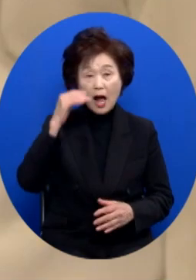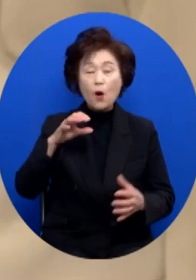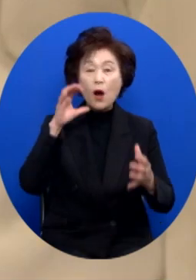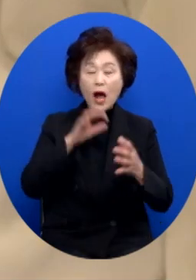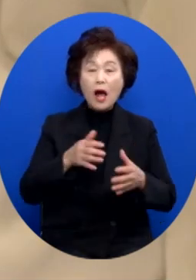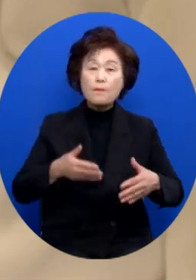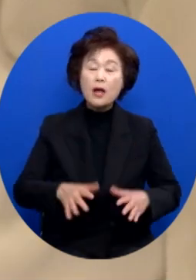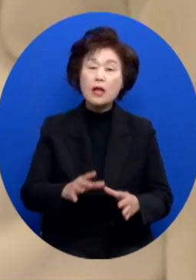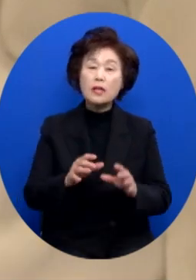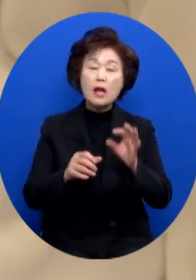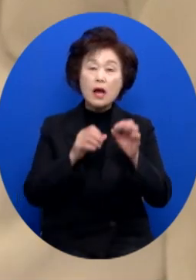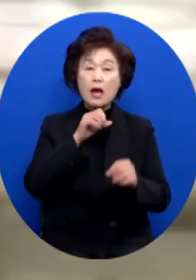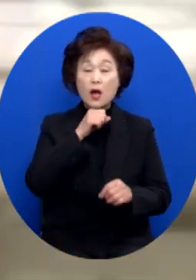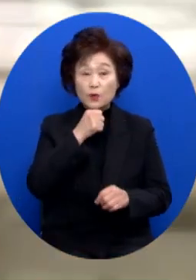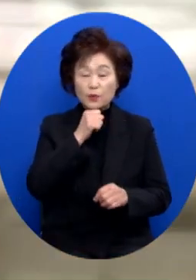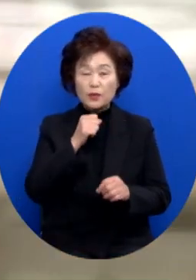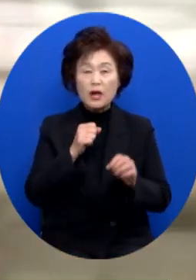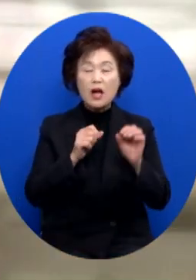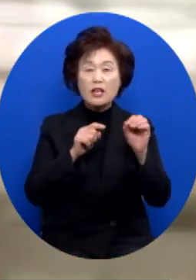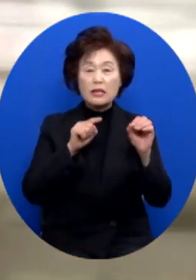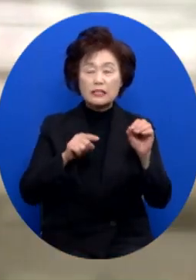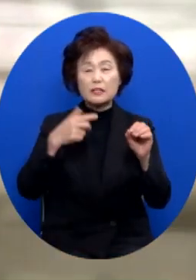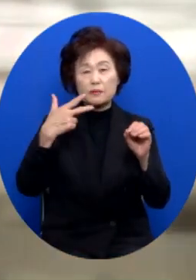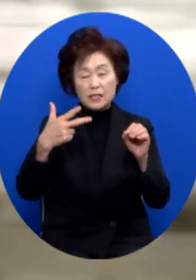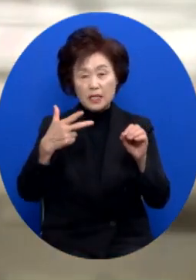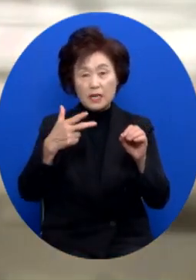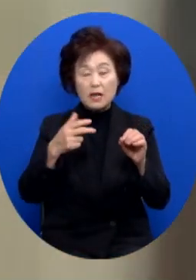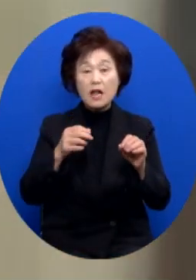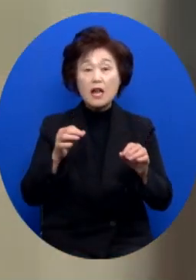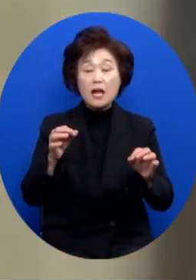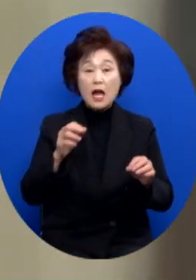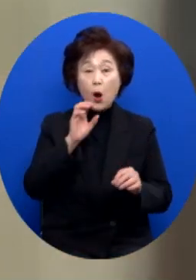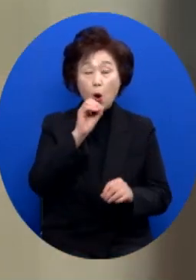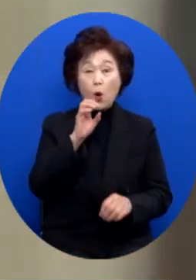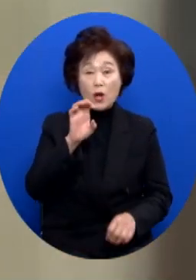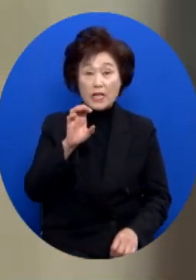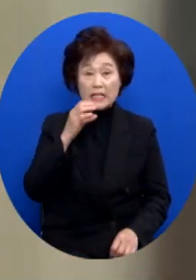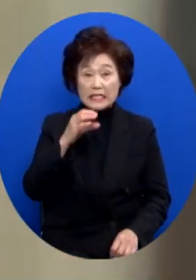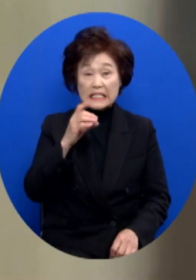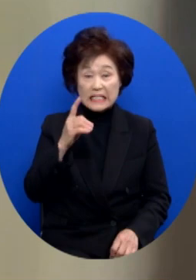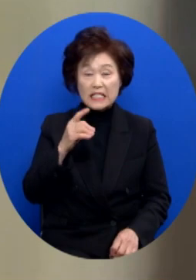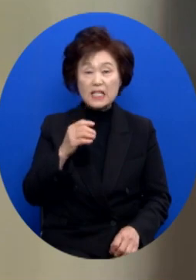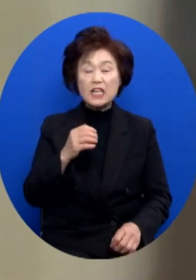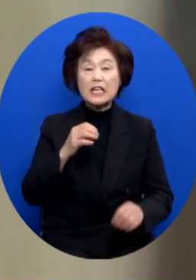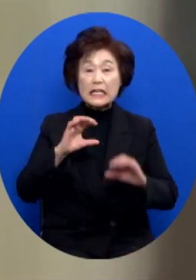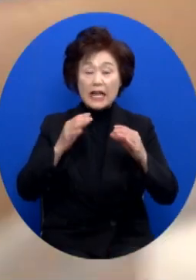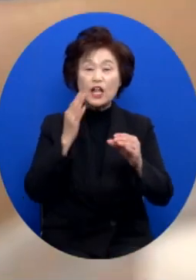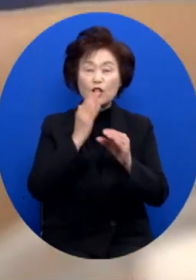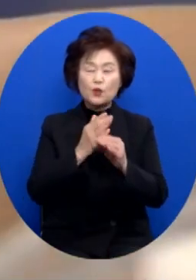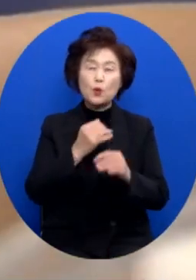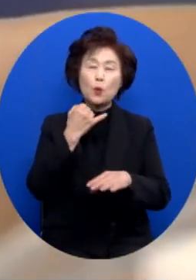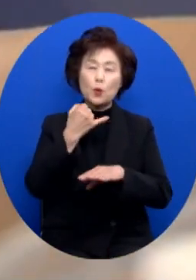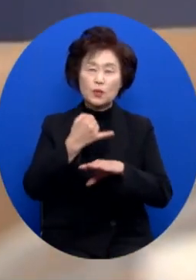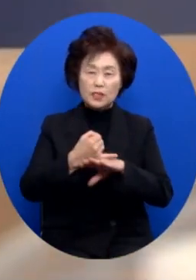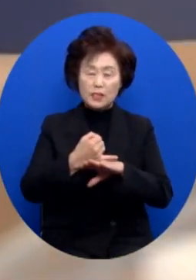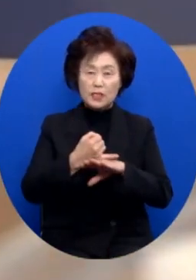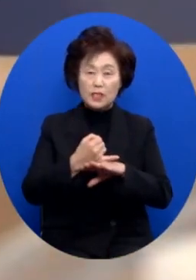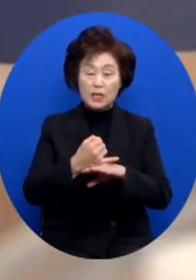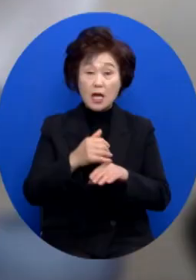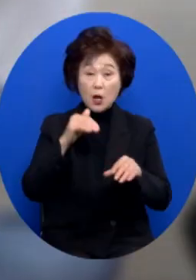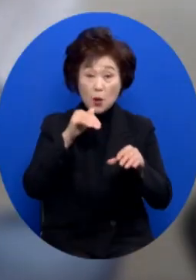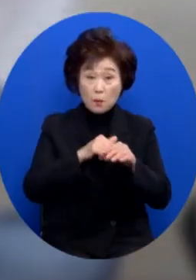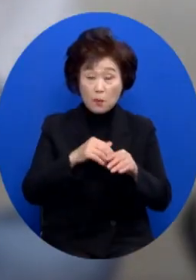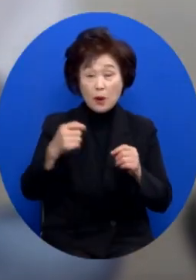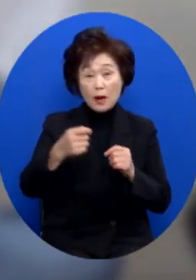출산률은 0.7명 경제 협력 개발 규국 oecd 회원국 가운데 꼴찌입니다 총선을